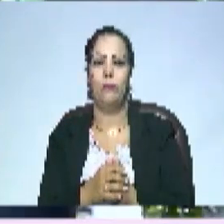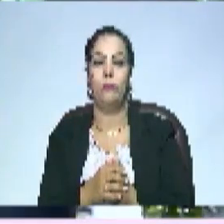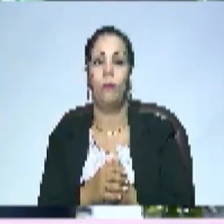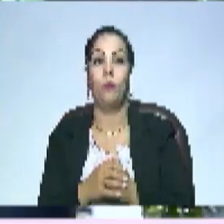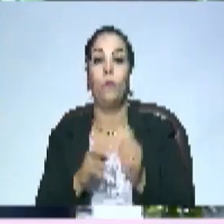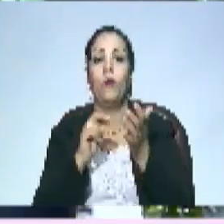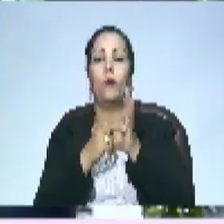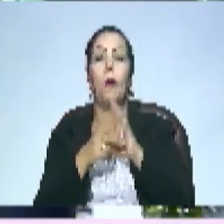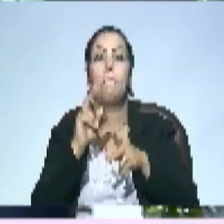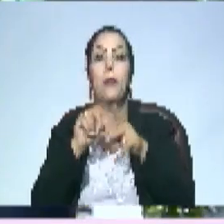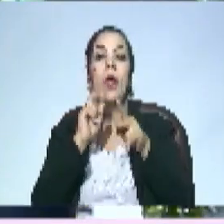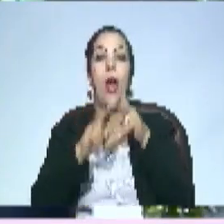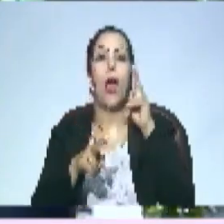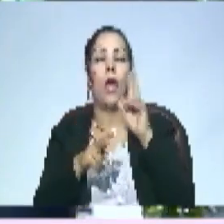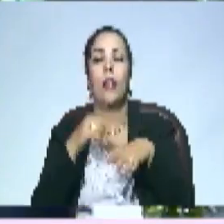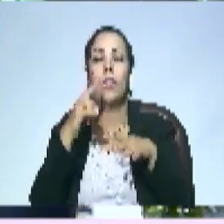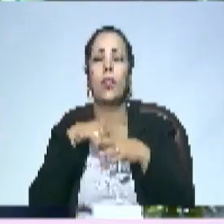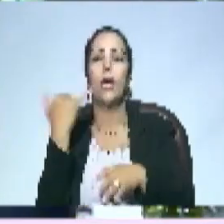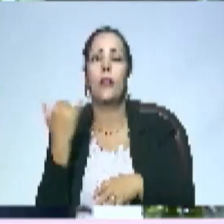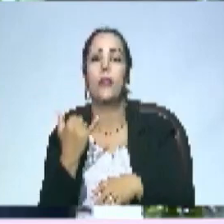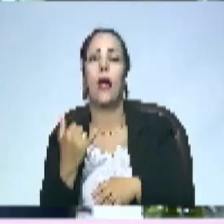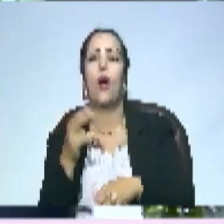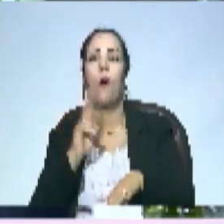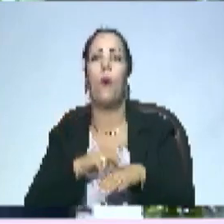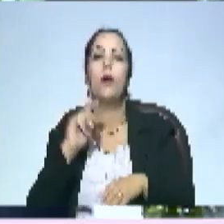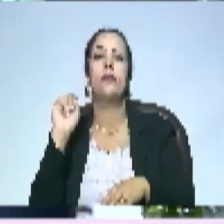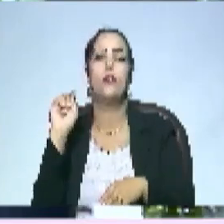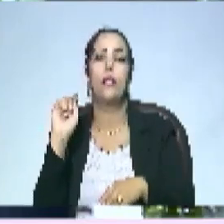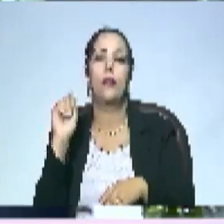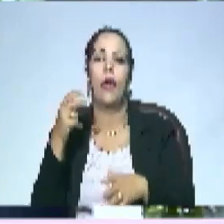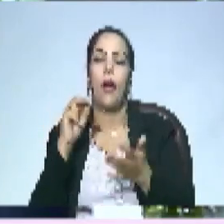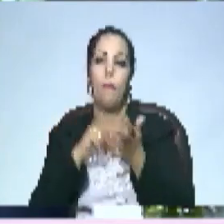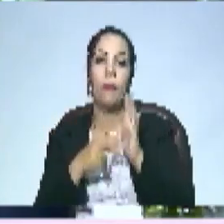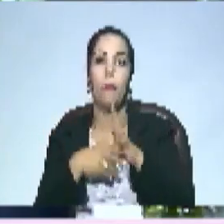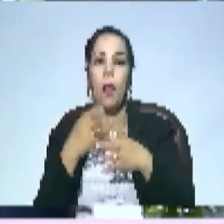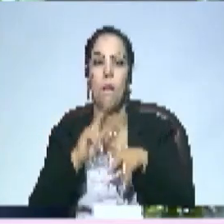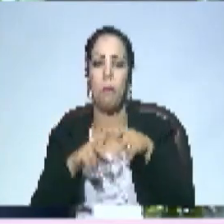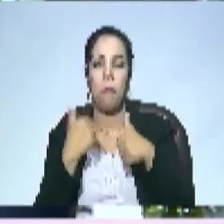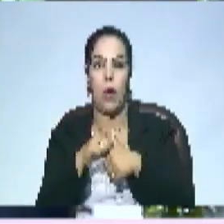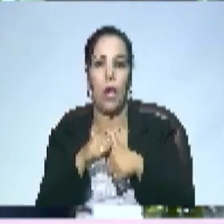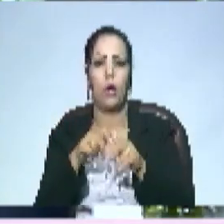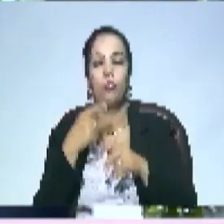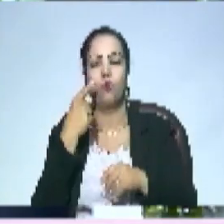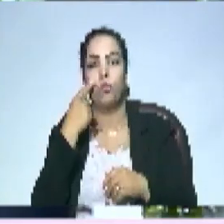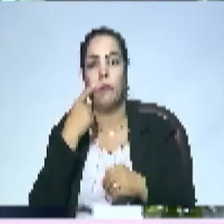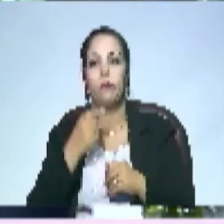فدي من الحاجات اللي هي سهلة وسريعة. هناخد بقية الحاجات بتاعتها.